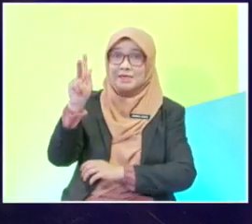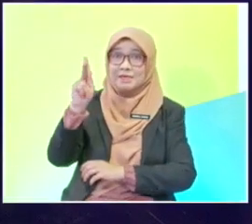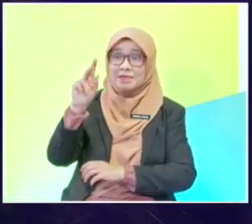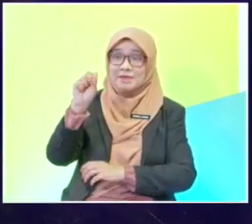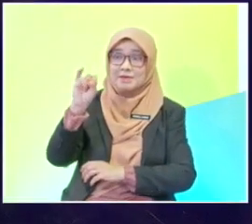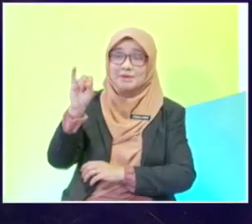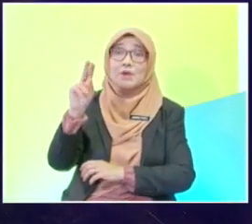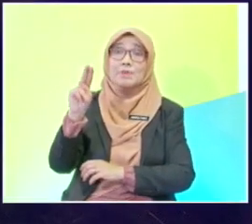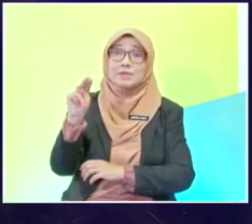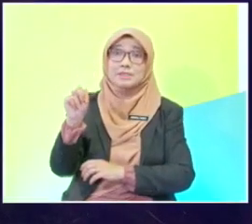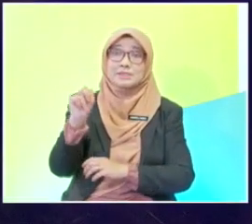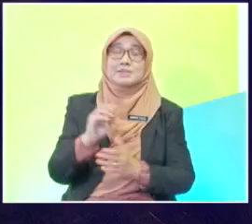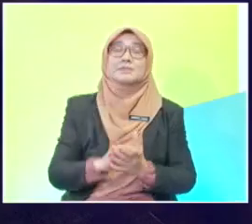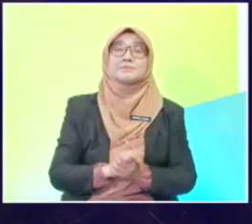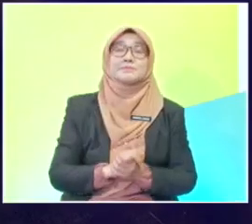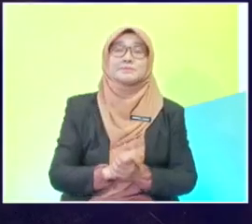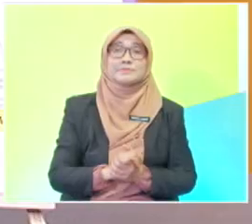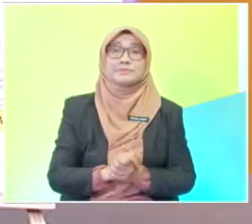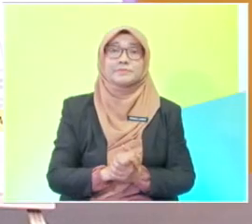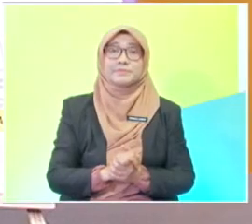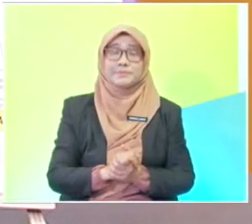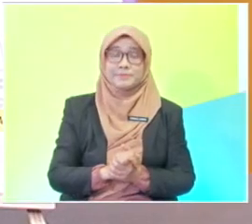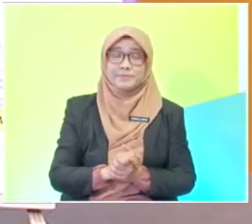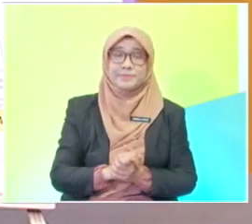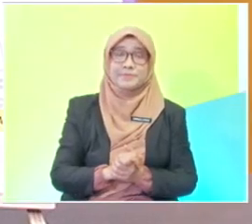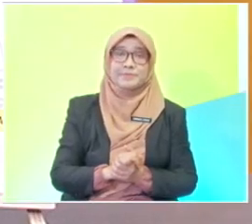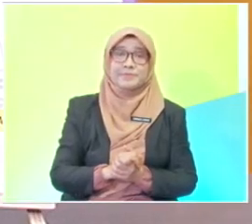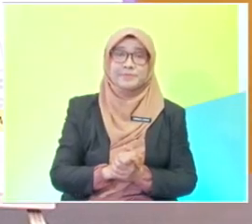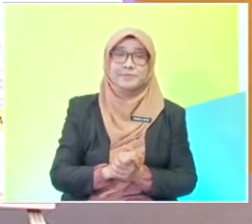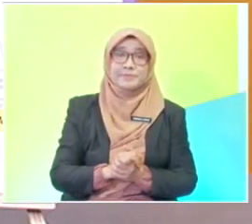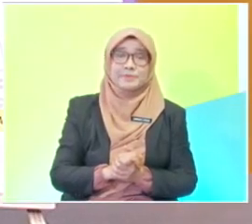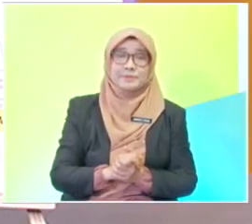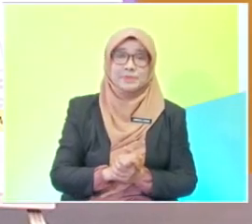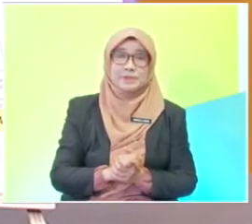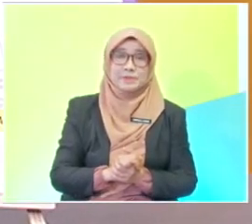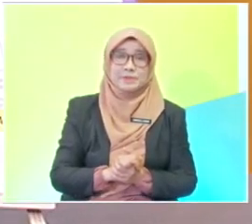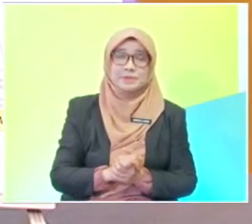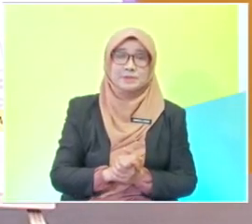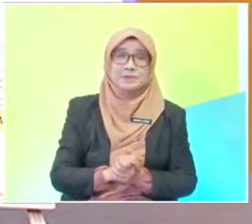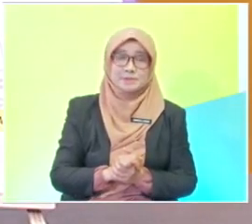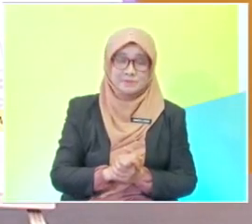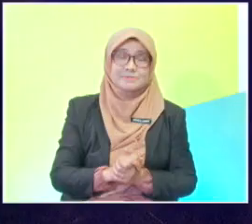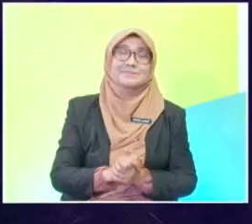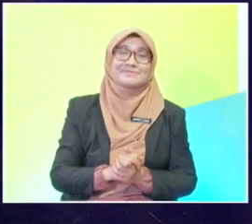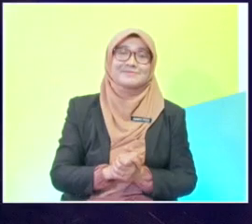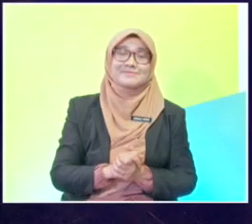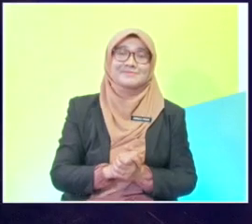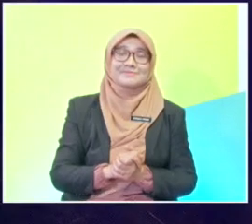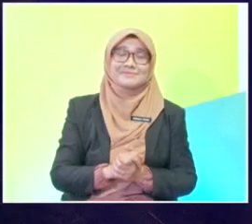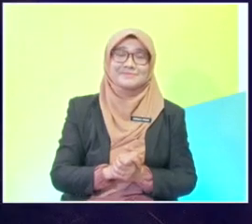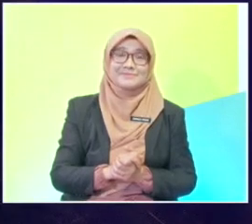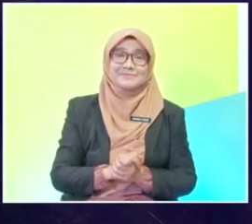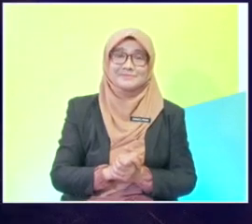suntikkan vaksin. Kalau kita dah ambil suntikan vaksin itu, garisan antibodi akan melebihi aras keimunan. Dan dia